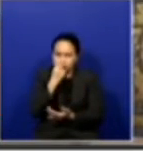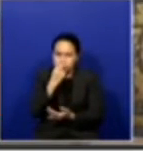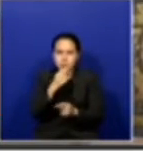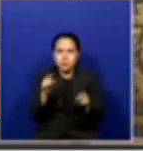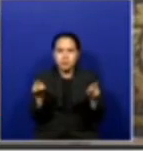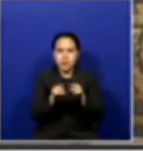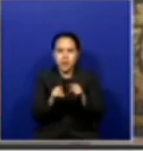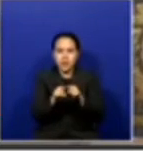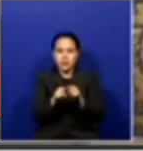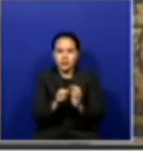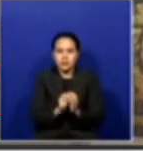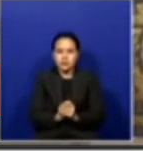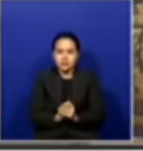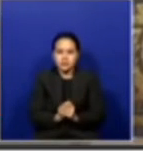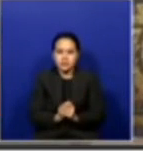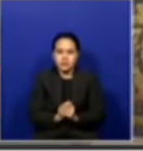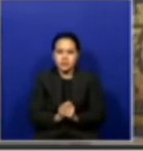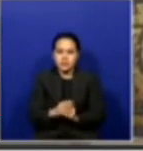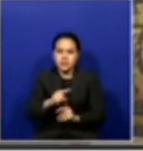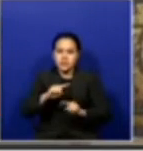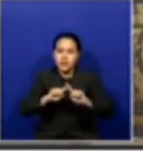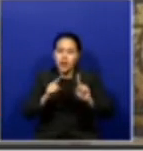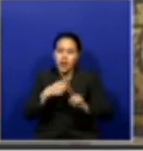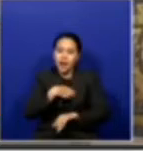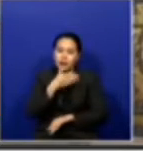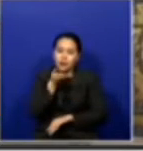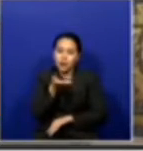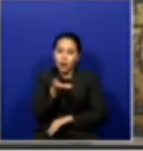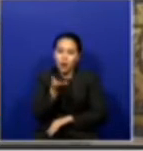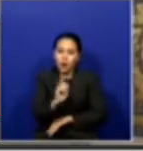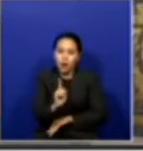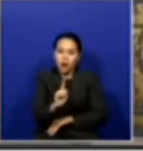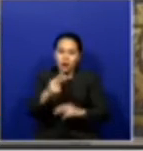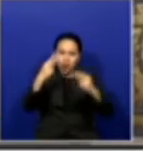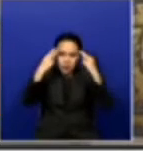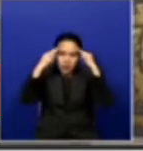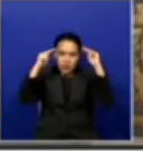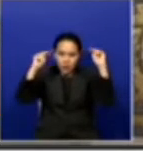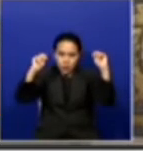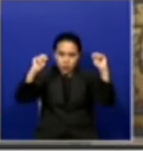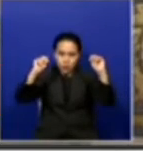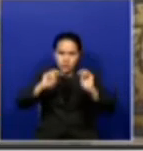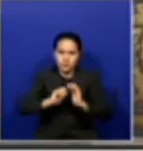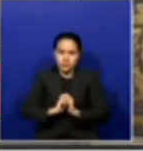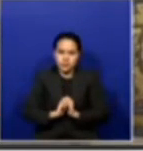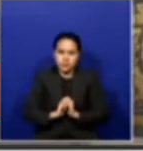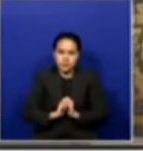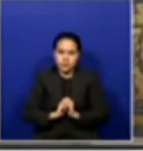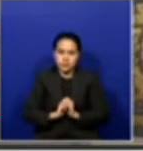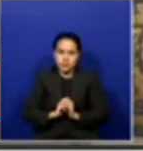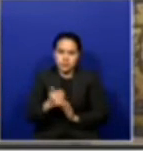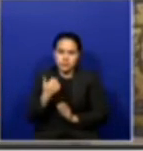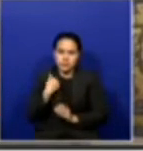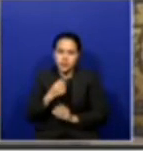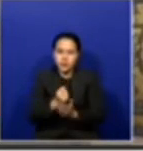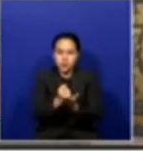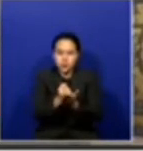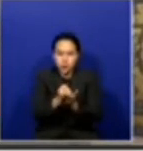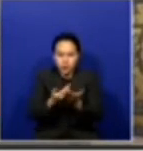ว่าก็อยากจะขอให้ท่านนายกรัฐมนตรีนะครับได้ช่วยพิจารณานะ